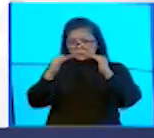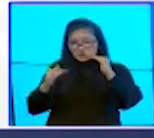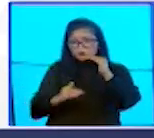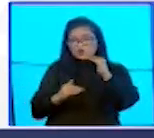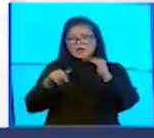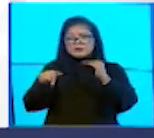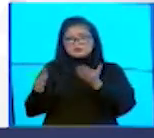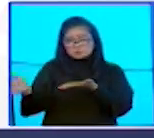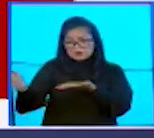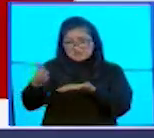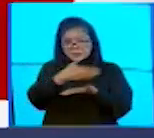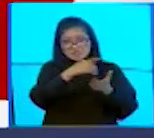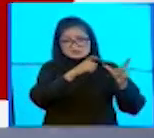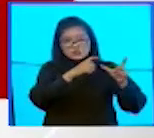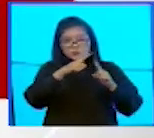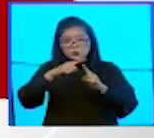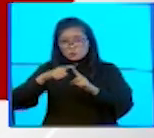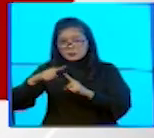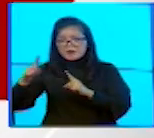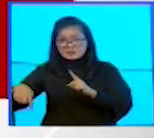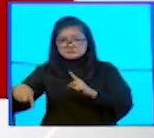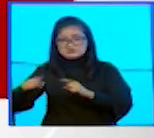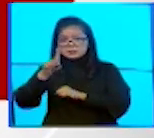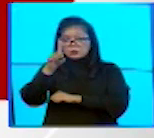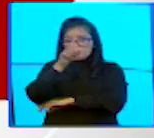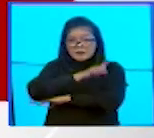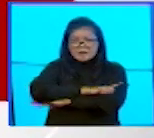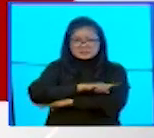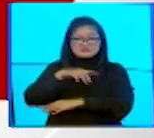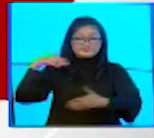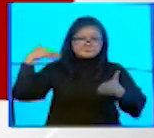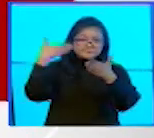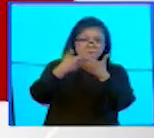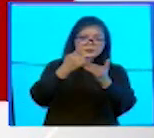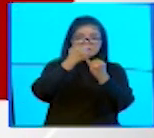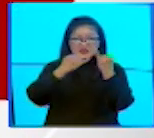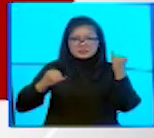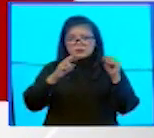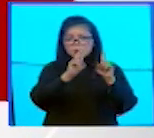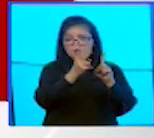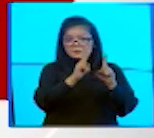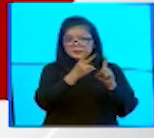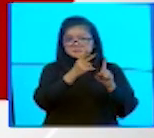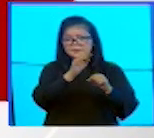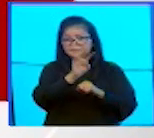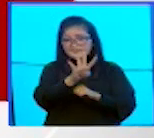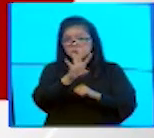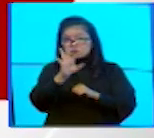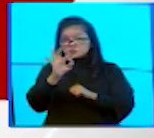Data Satgas COVID-19 mencatat dalam 24 jam terakhir, Indonesia mencatatkan 12.408 tambahan kasus